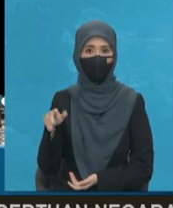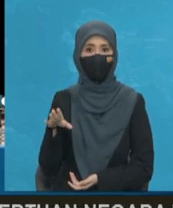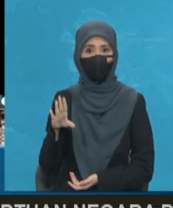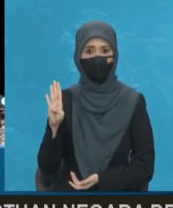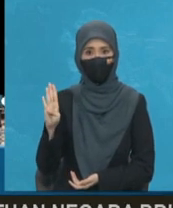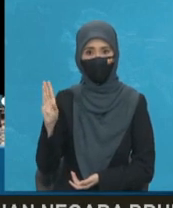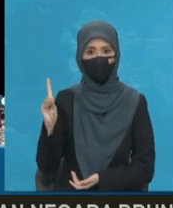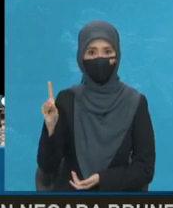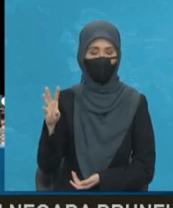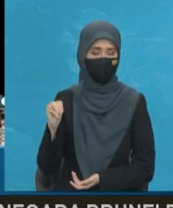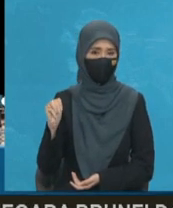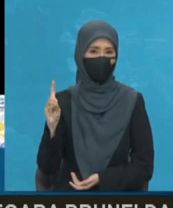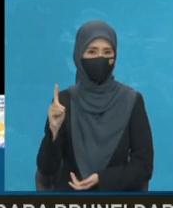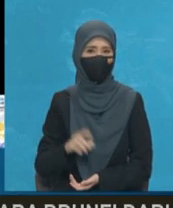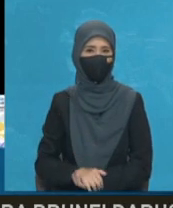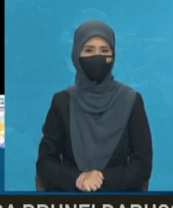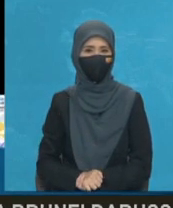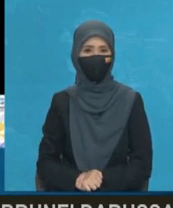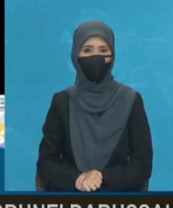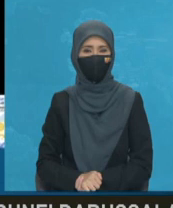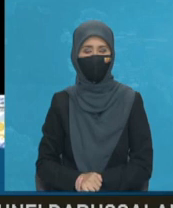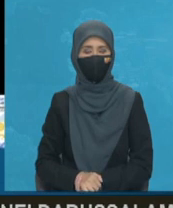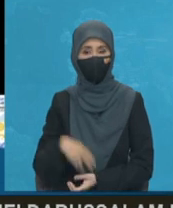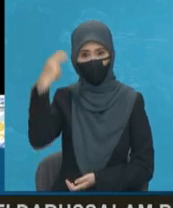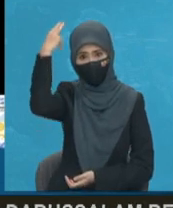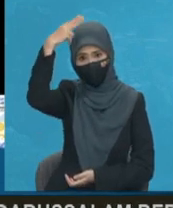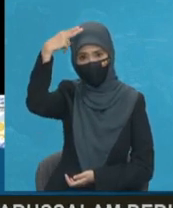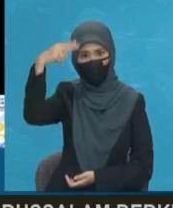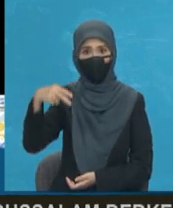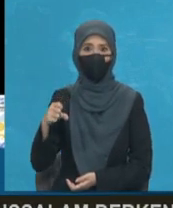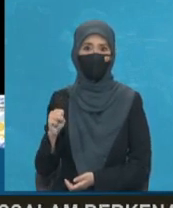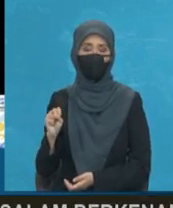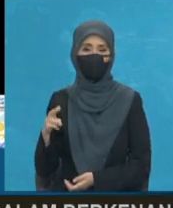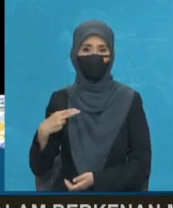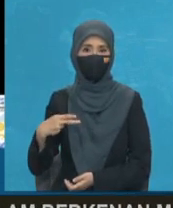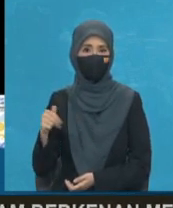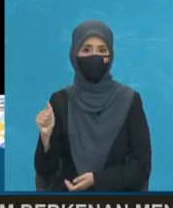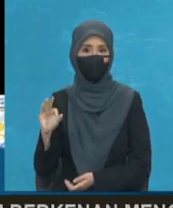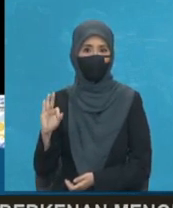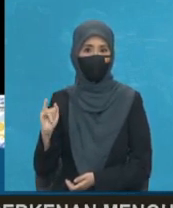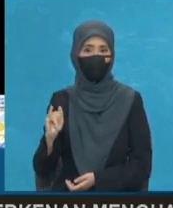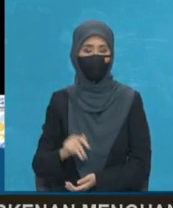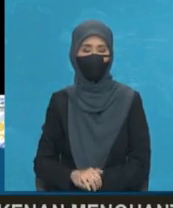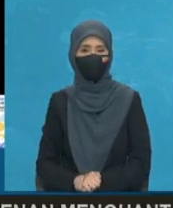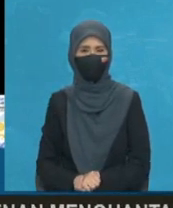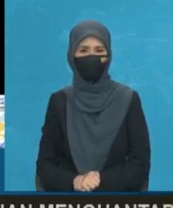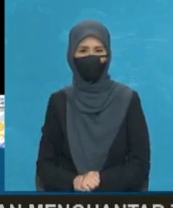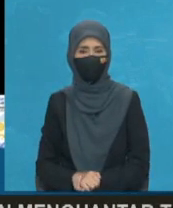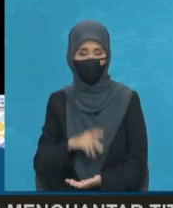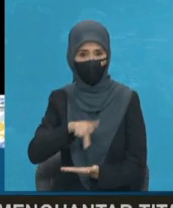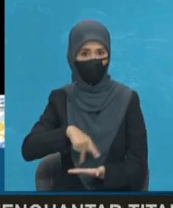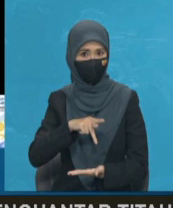awangku Muhammad Naim syafi' bin Pangeran Haji basman pegawai pengurusan pencana pusat pengurusan bencana